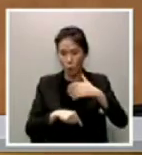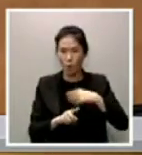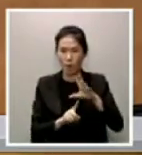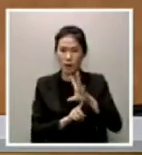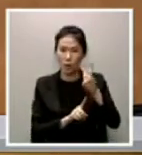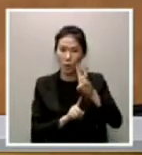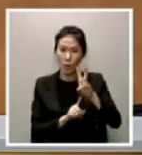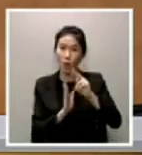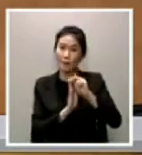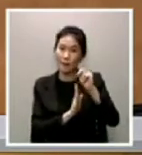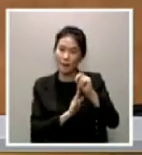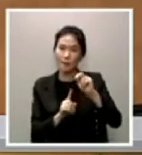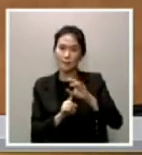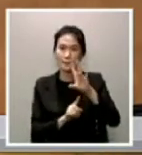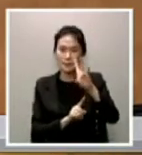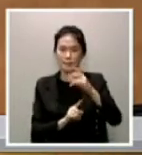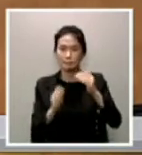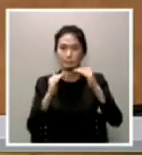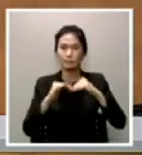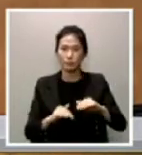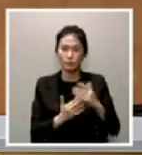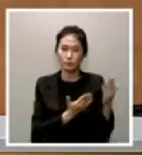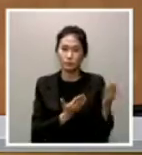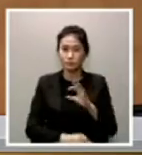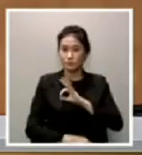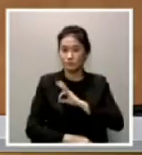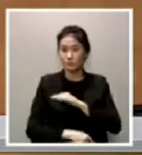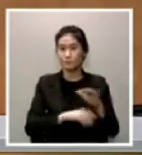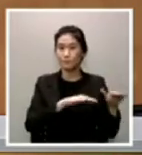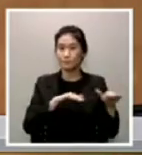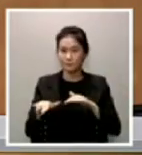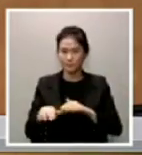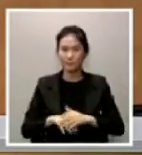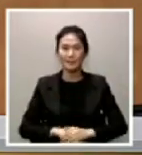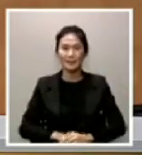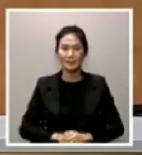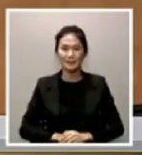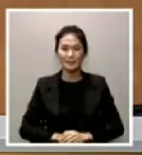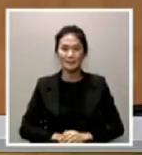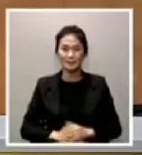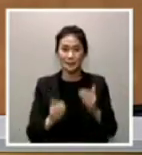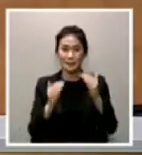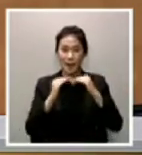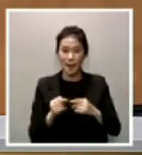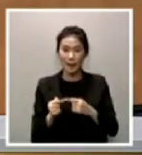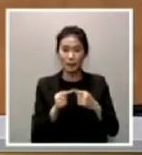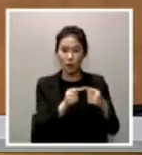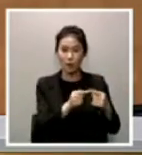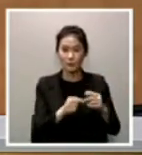รเงินเจริญกุลแล้วก็นสาธิตวงน้องเถยนะครับต่อไปท่านวรภ